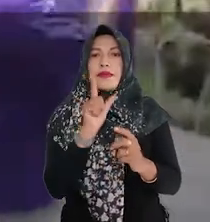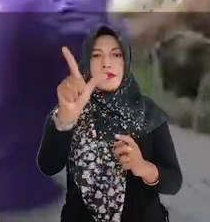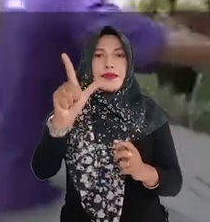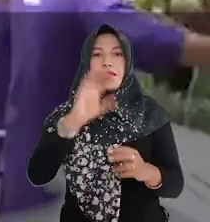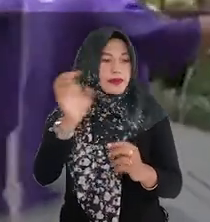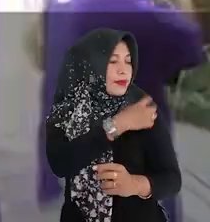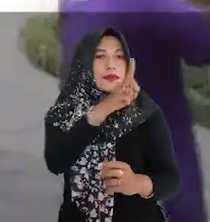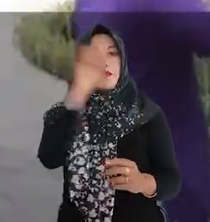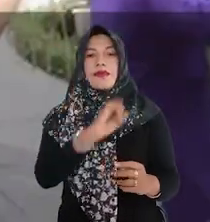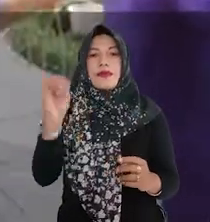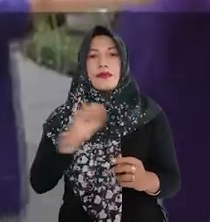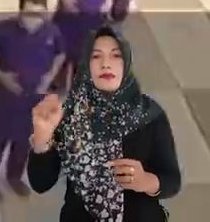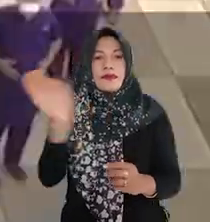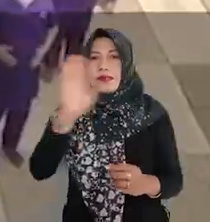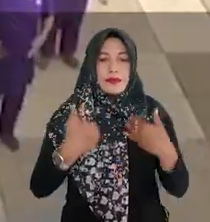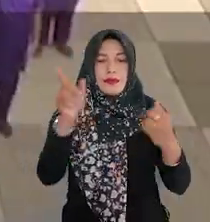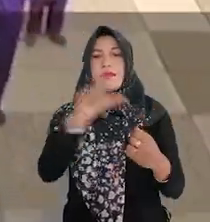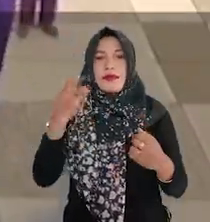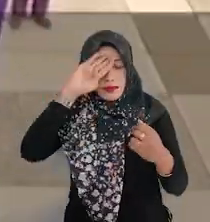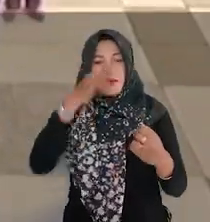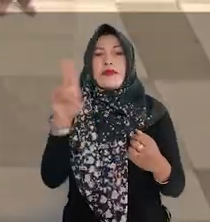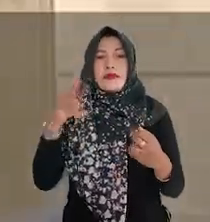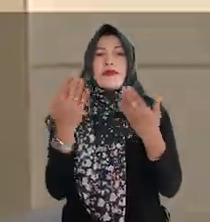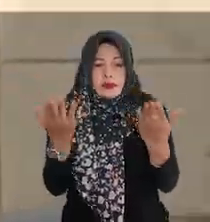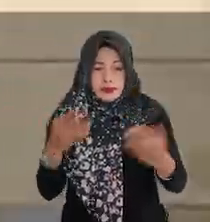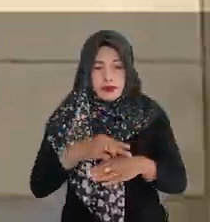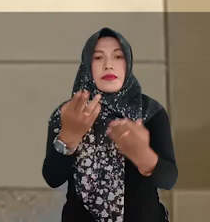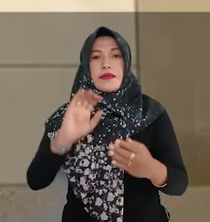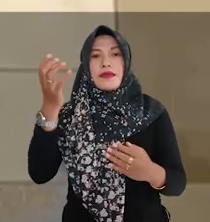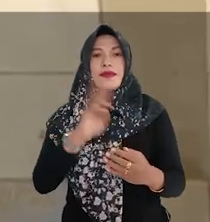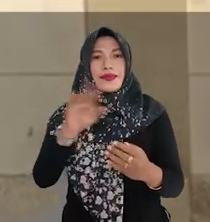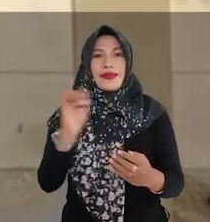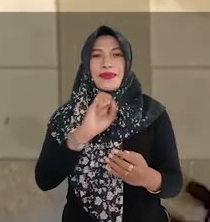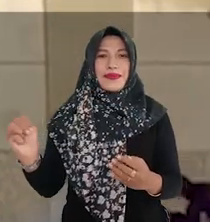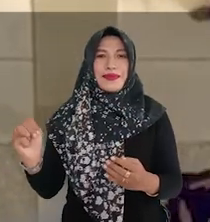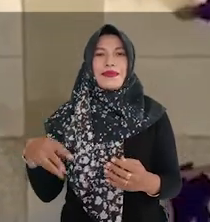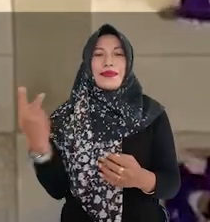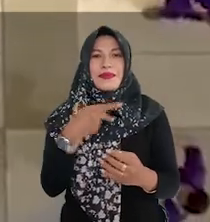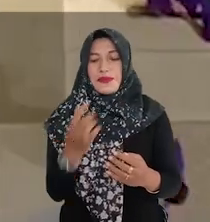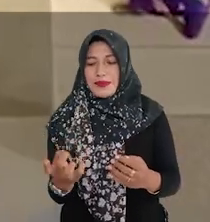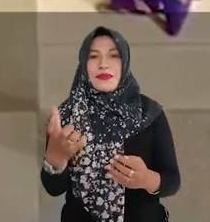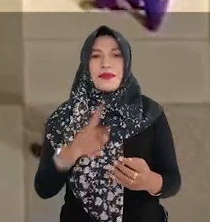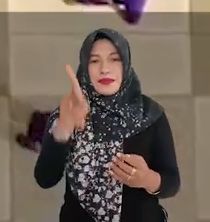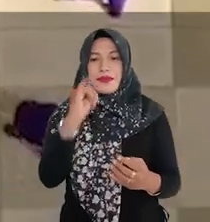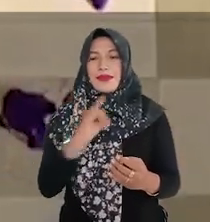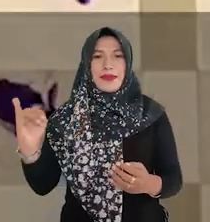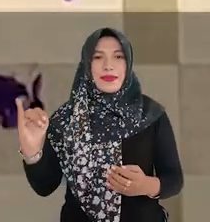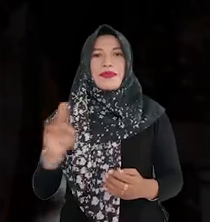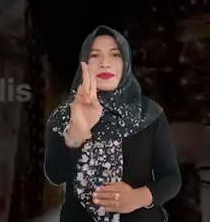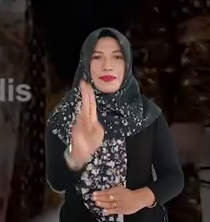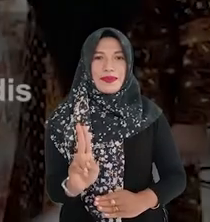langsung oleh dokter spesialis tidak ada lagi pasien yang hanya ditangani oleh residen Hai dan Permudah